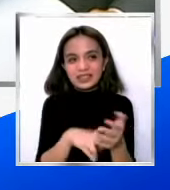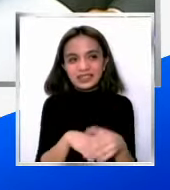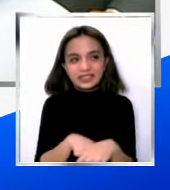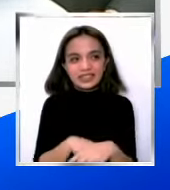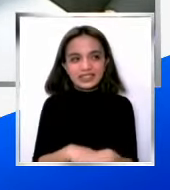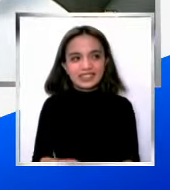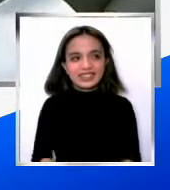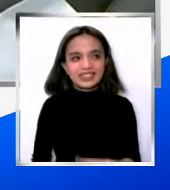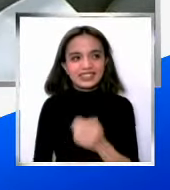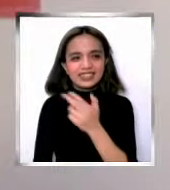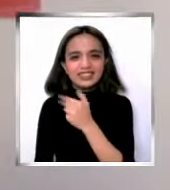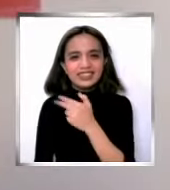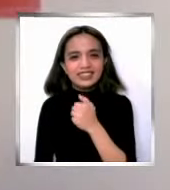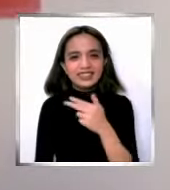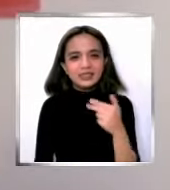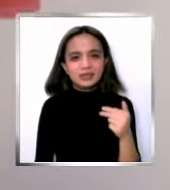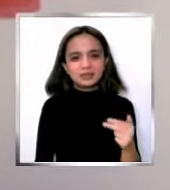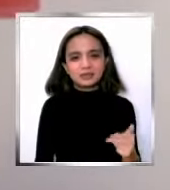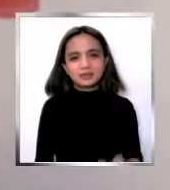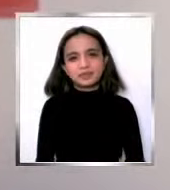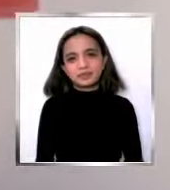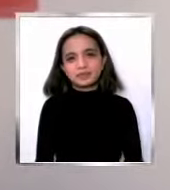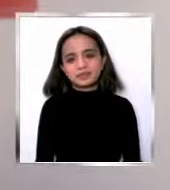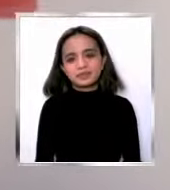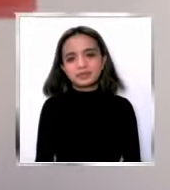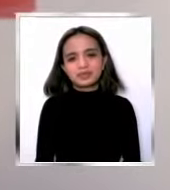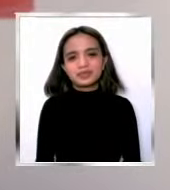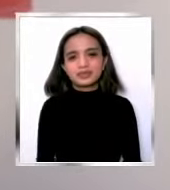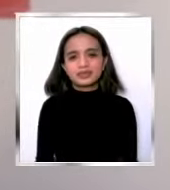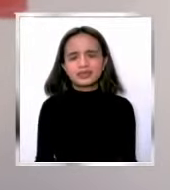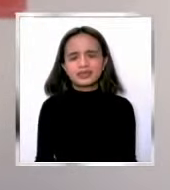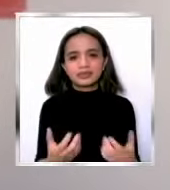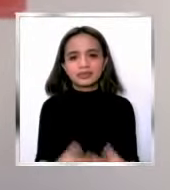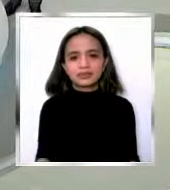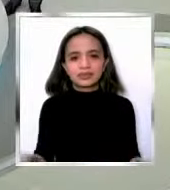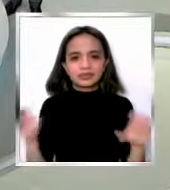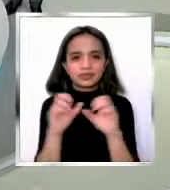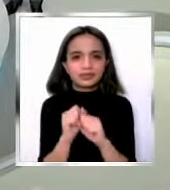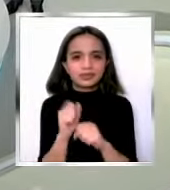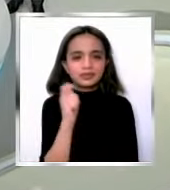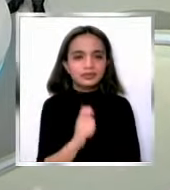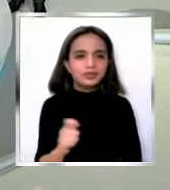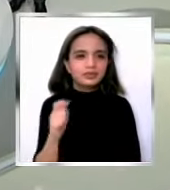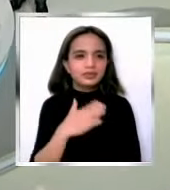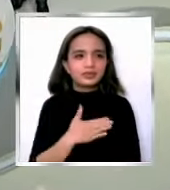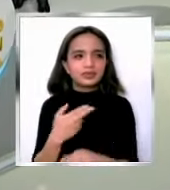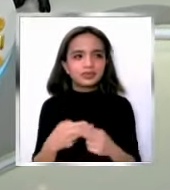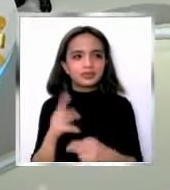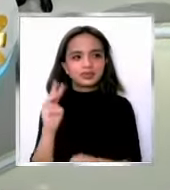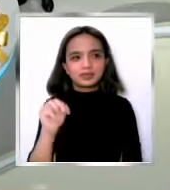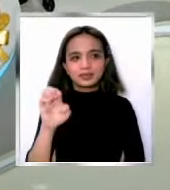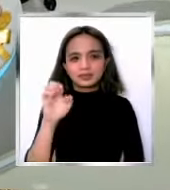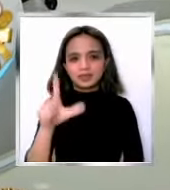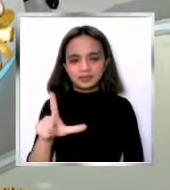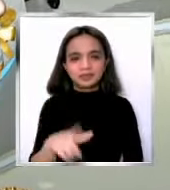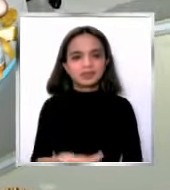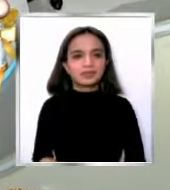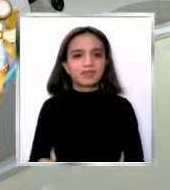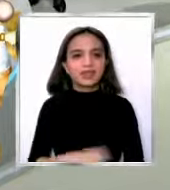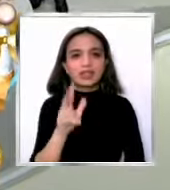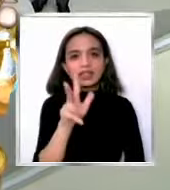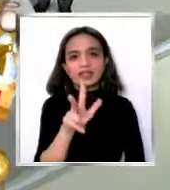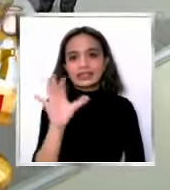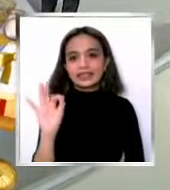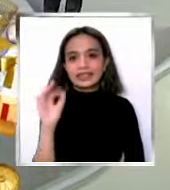no? At yan ang mga balita ngayong Martes. Ako po si Mel Tiangco. Mga kapuso, 39 na araw